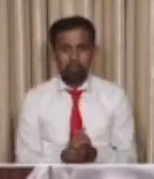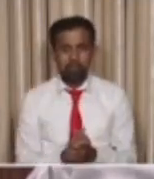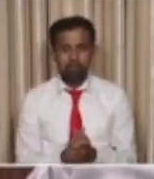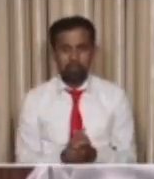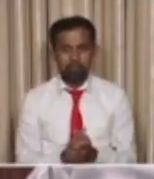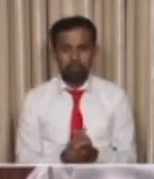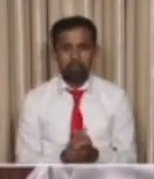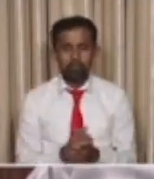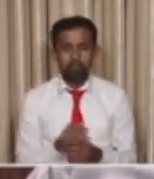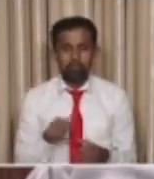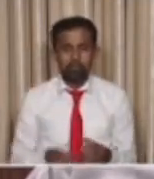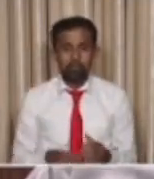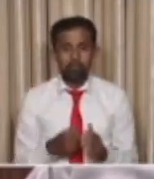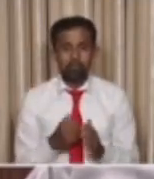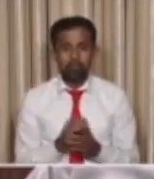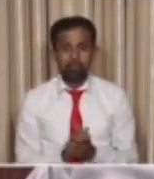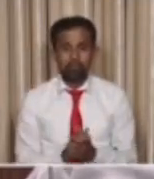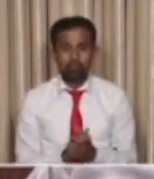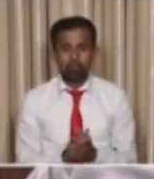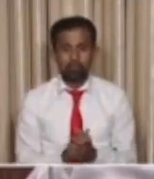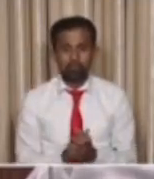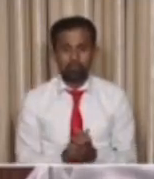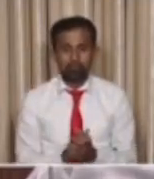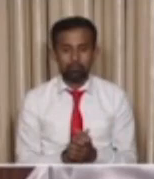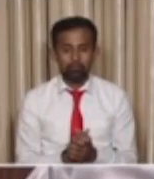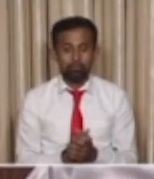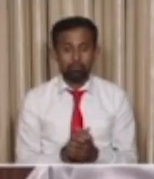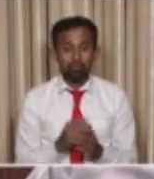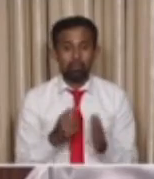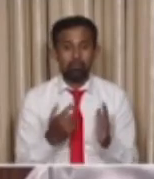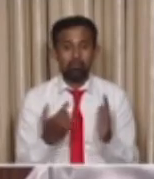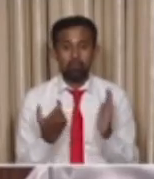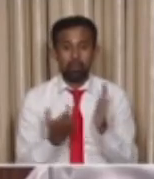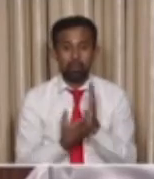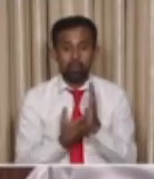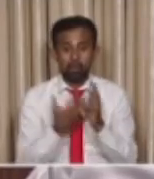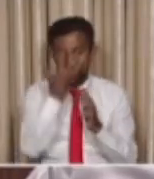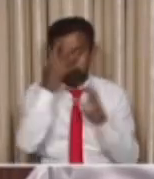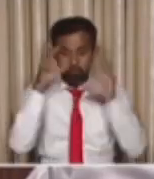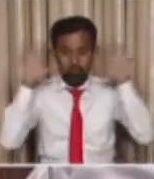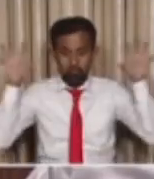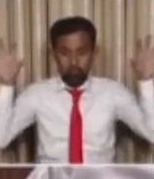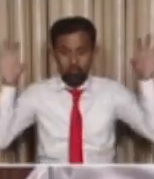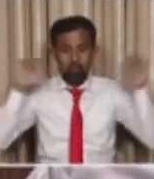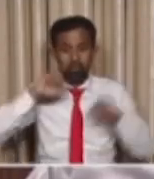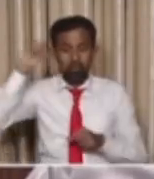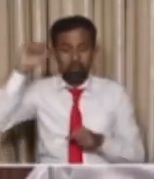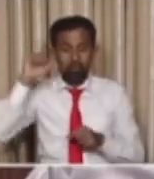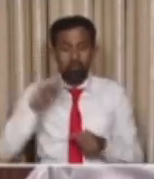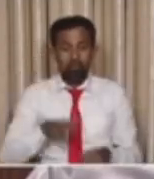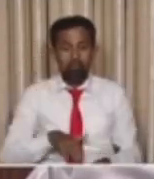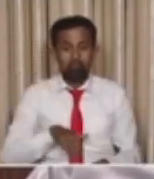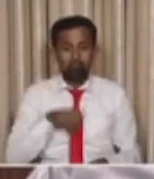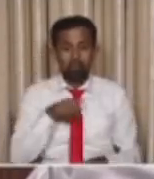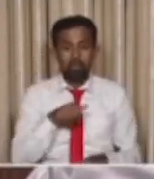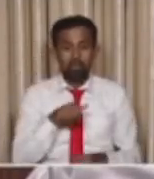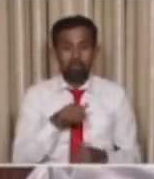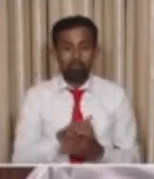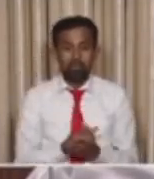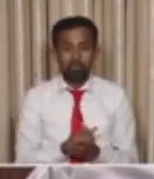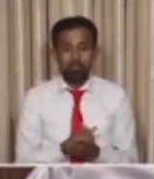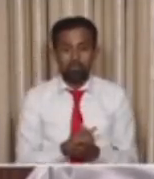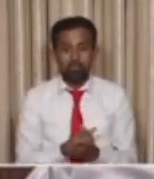යම් හැඟීමක් ඇති කර ගන්න පුළුවන්. මොකද මේ රාවණා කාරණාව යට වෙන්නේ ප්‍රධානම කාරණාව විදිහට අපි දකින්නේ